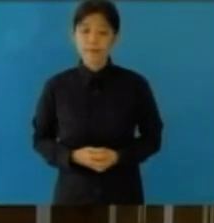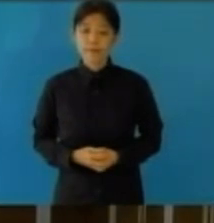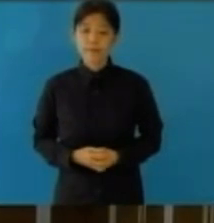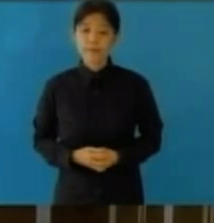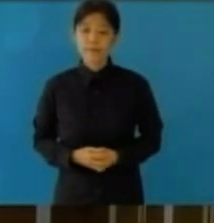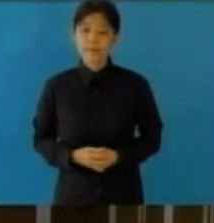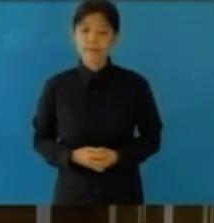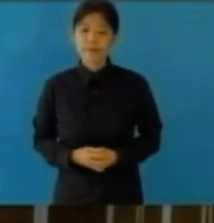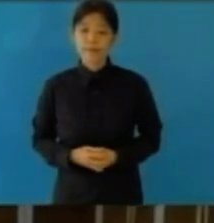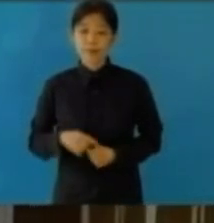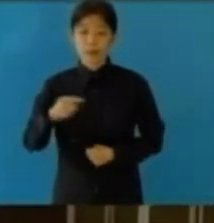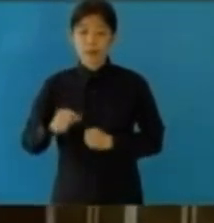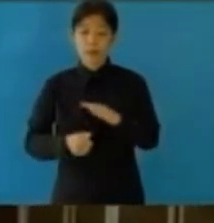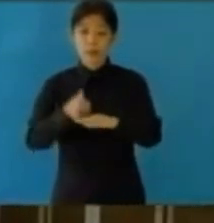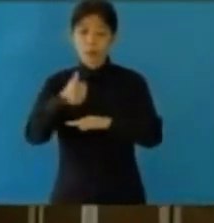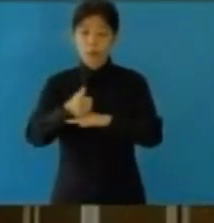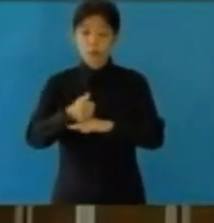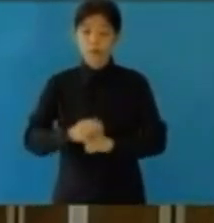教育長。